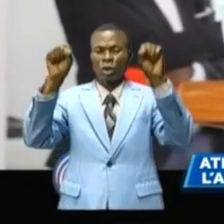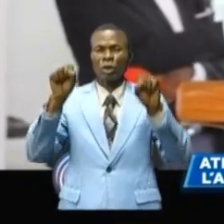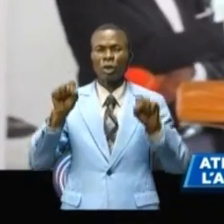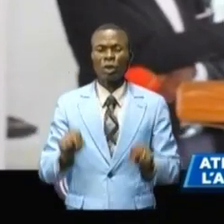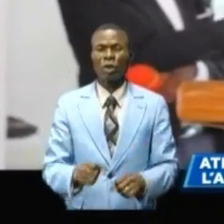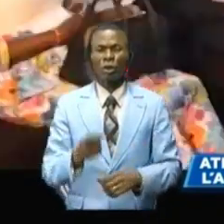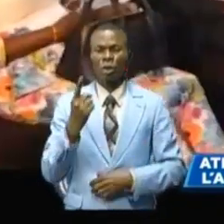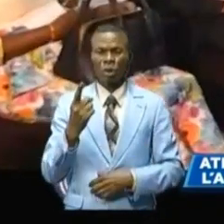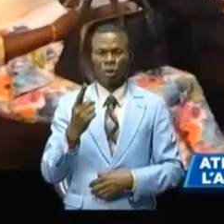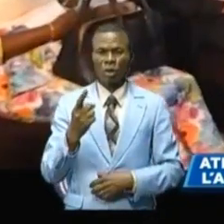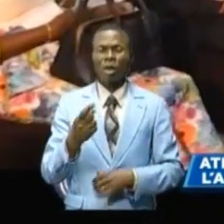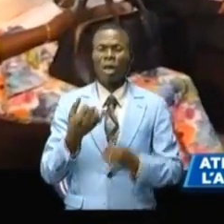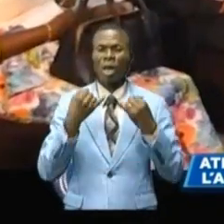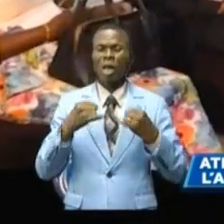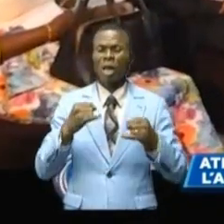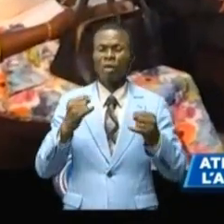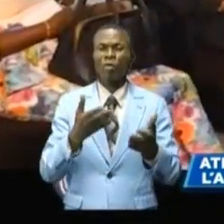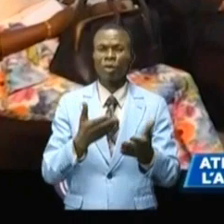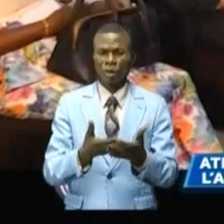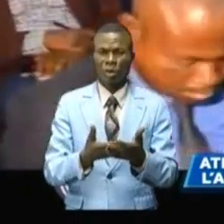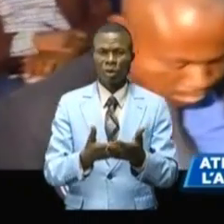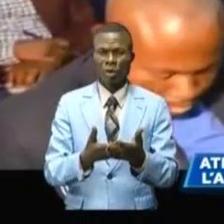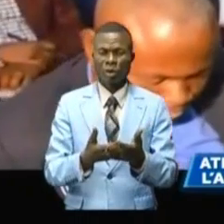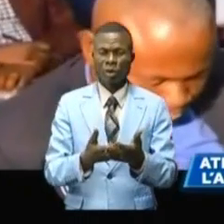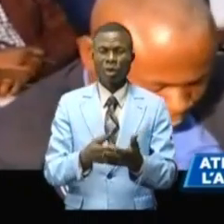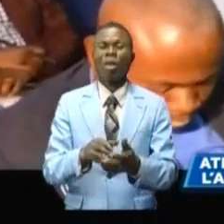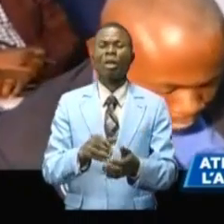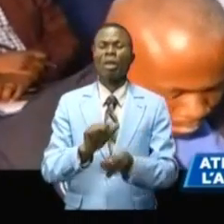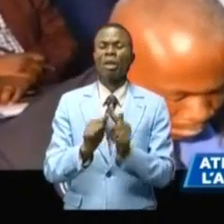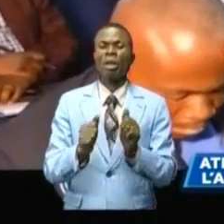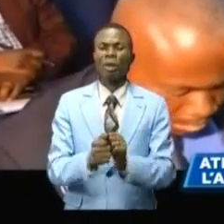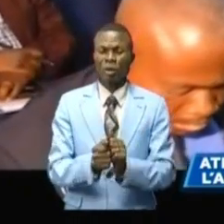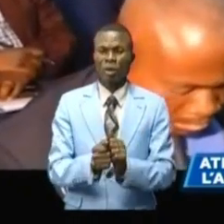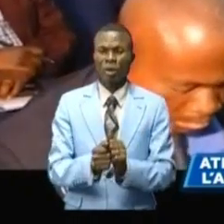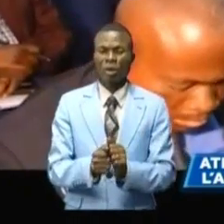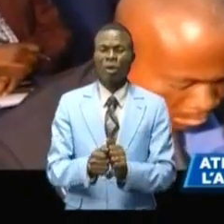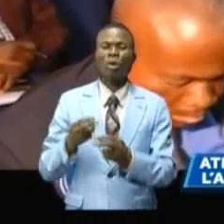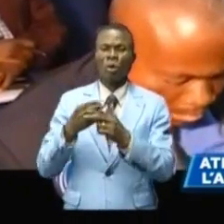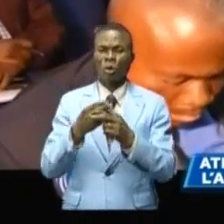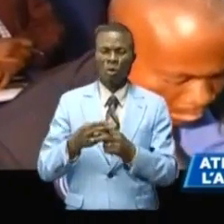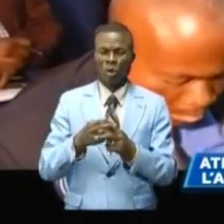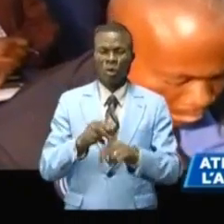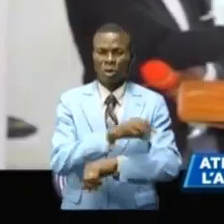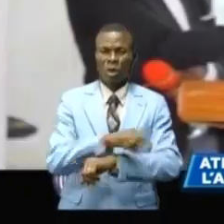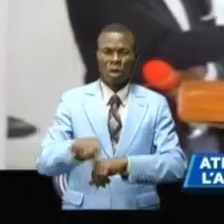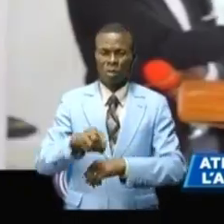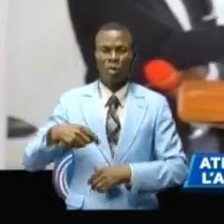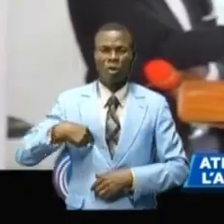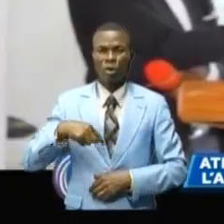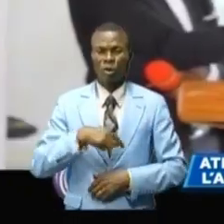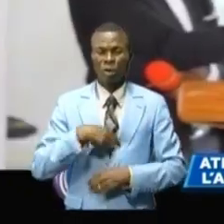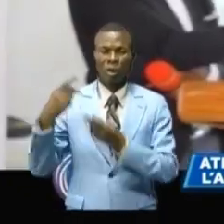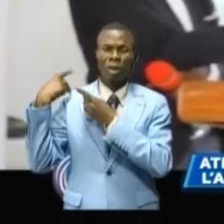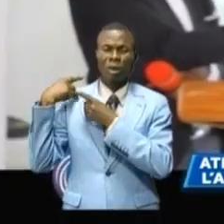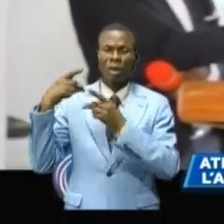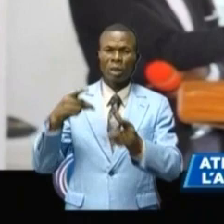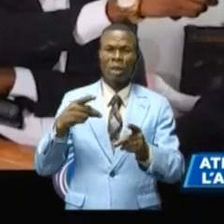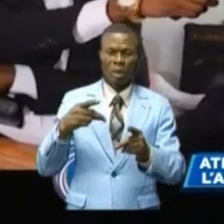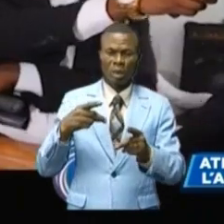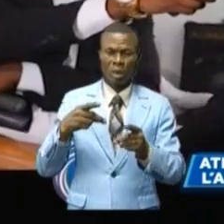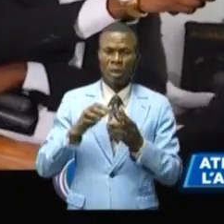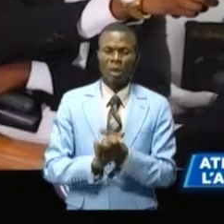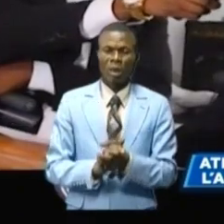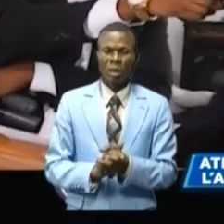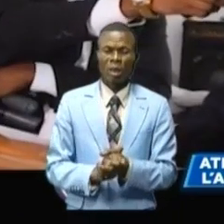des biens sans maître qui était l'épicentre de la mafia qui gangrenait notre administration. Depuis, pas un